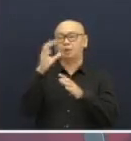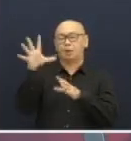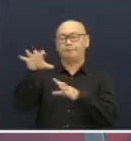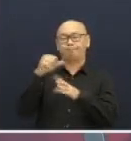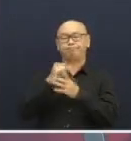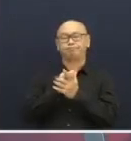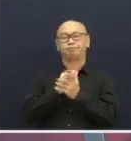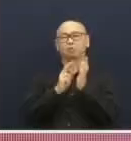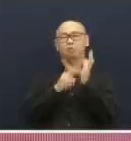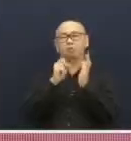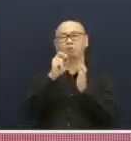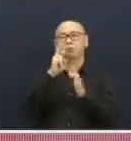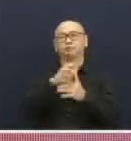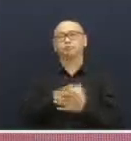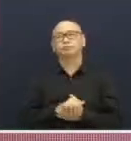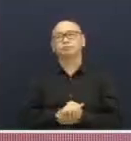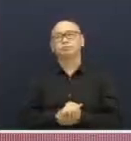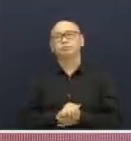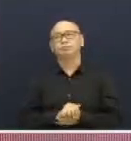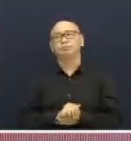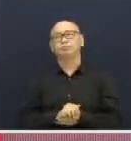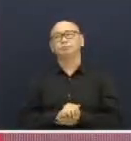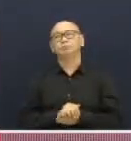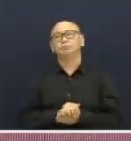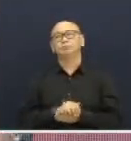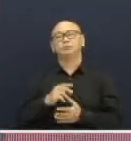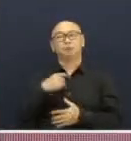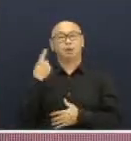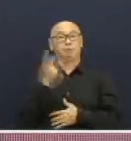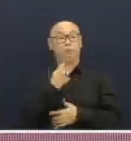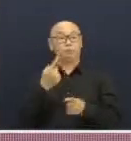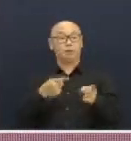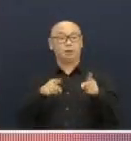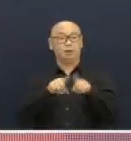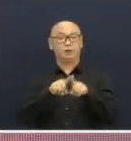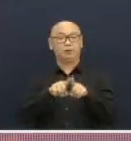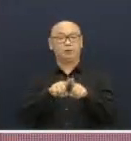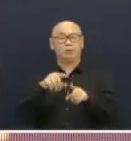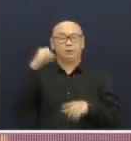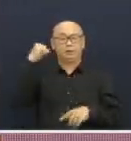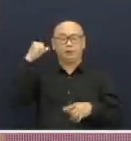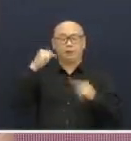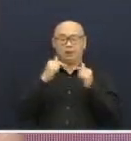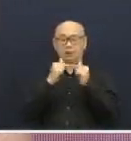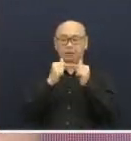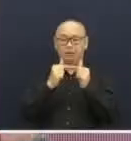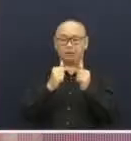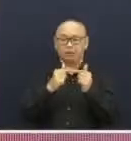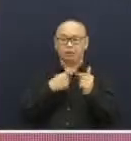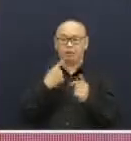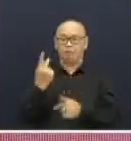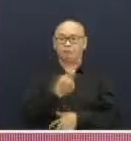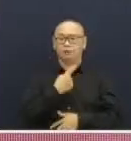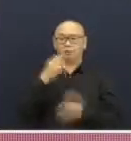2 menit dihitung ketika Bapak berbicara. Silakan. Kami pasangan Andika Hendi, kami akan berkomitmen bahwa